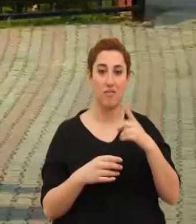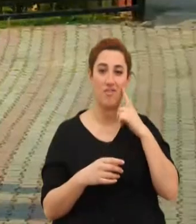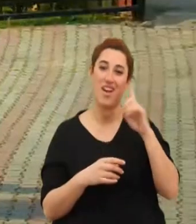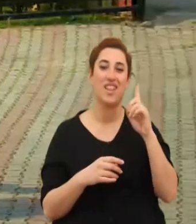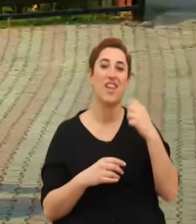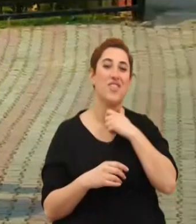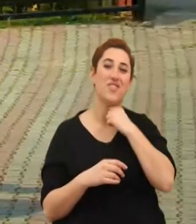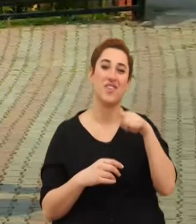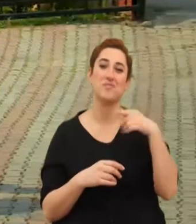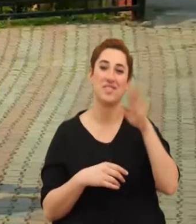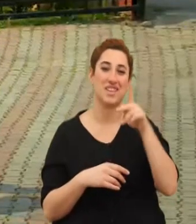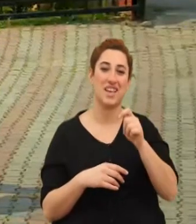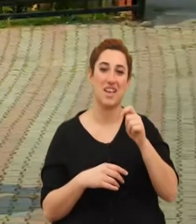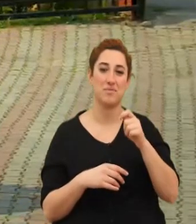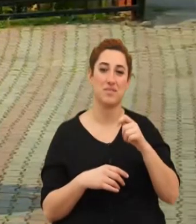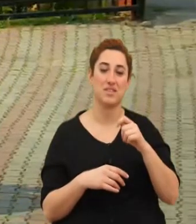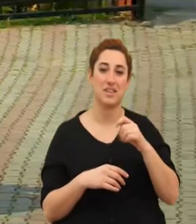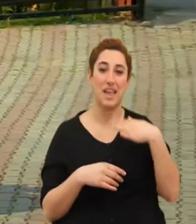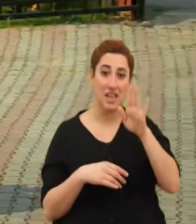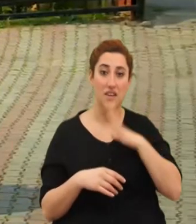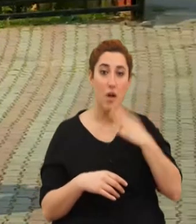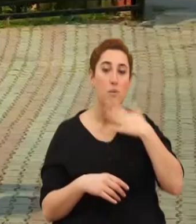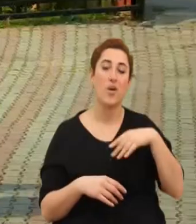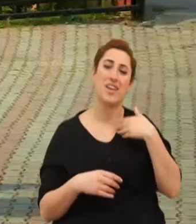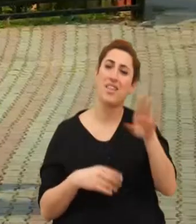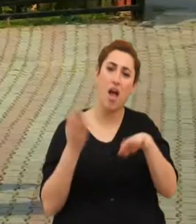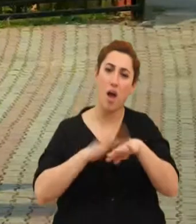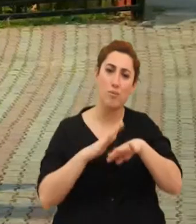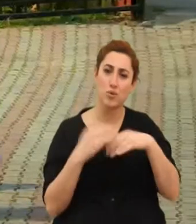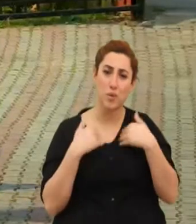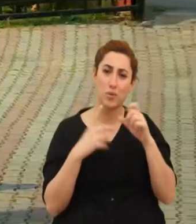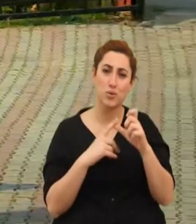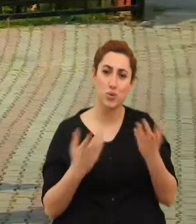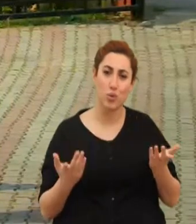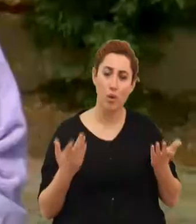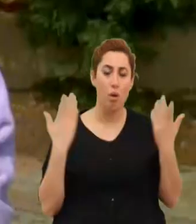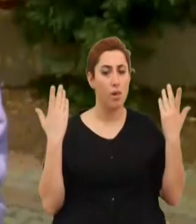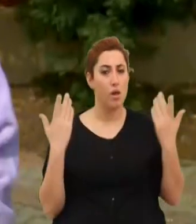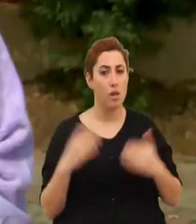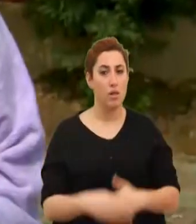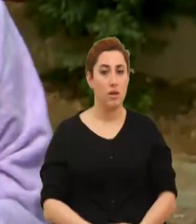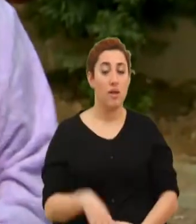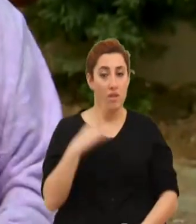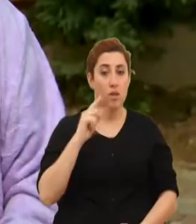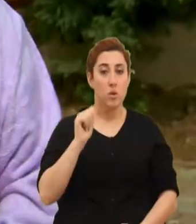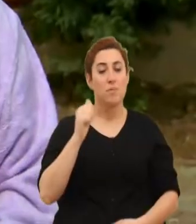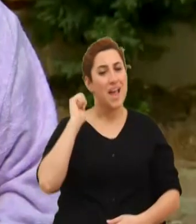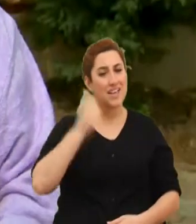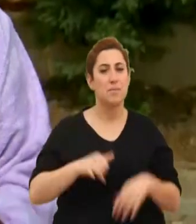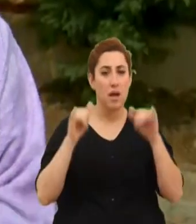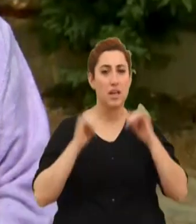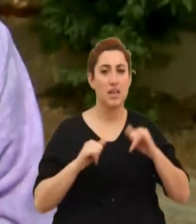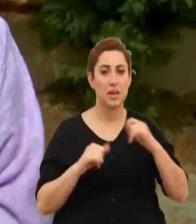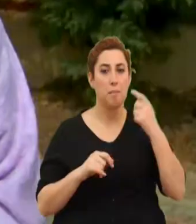yok. Allah aşkına şöyle bir el at ya. Kese var mı? Yok. Ya ne yaptırıyorsun bana Şükrü ya? Allah Allah. Efendim o zaman her zamanki